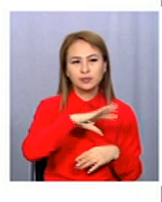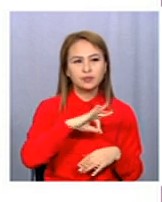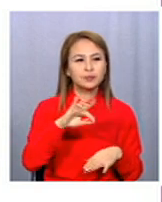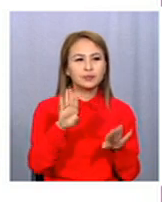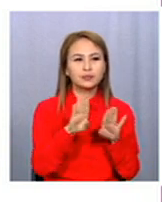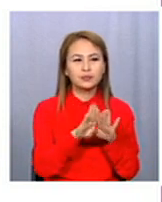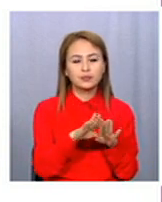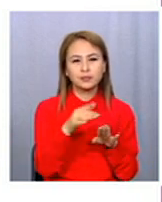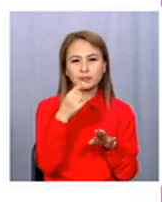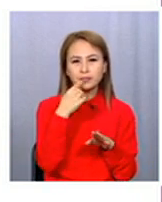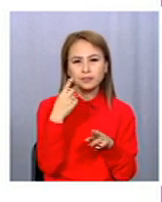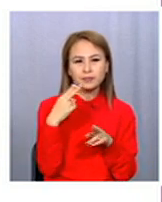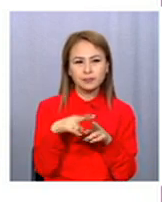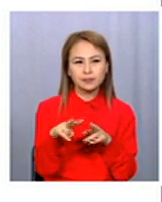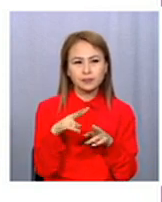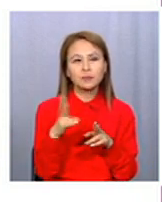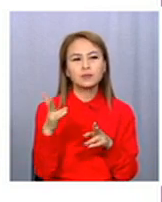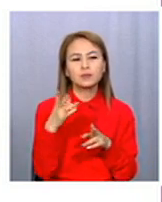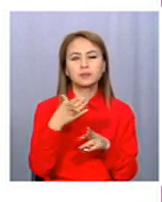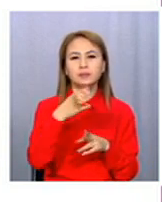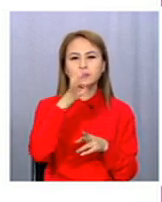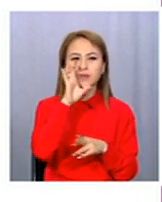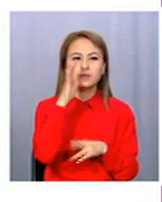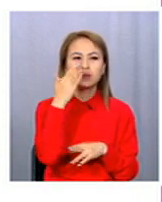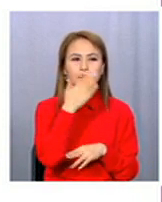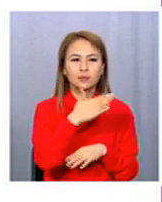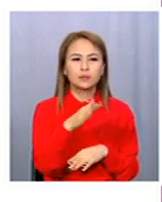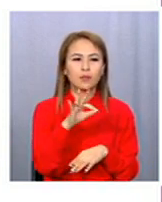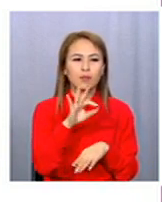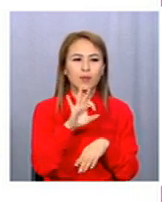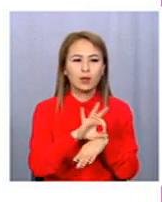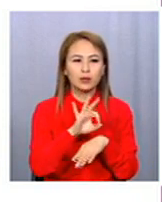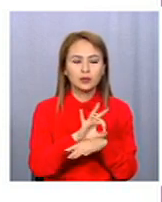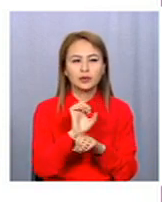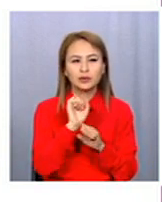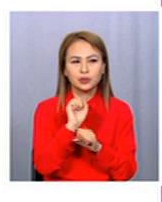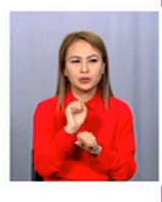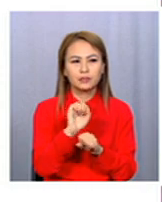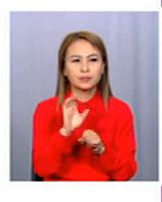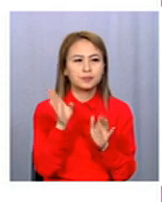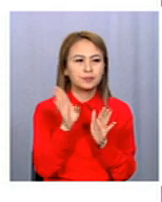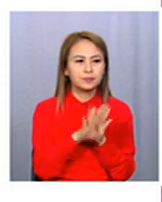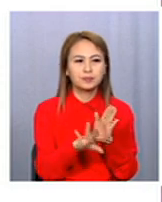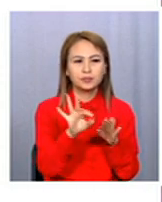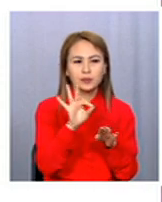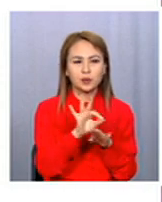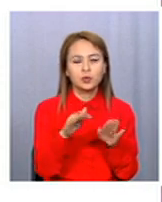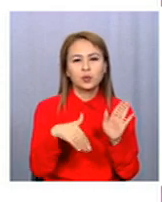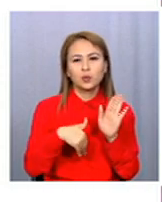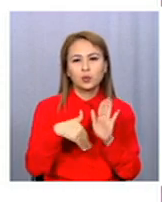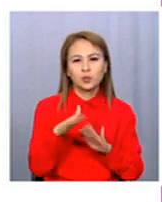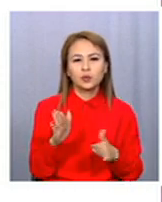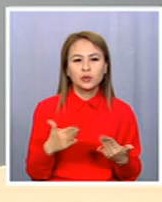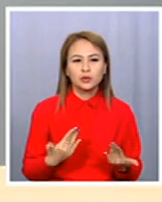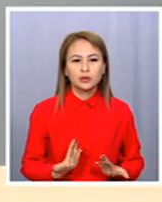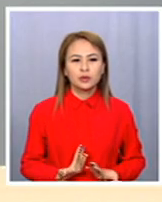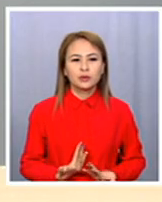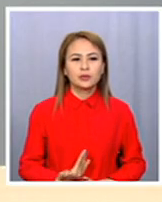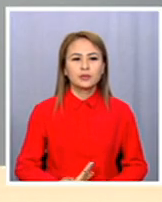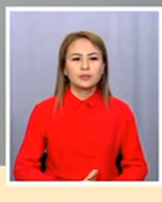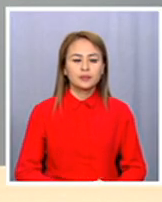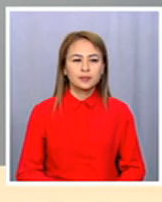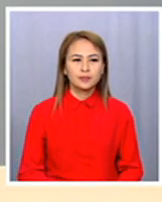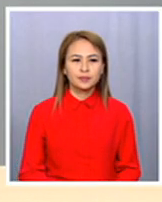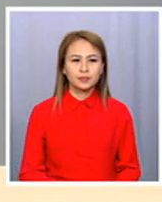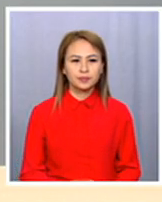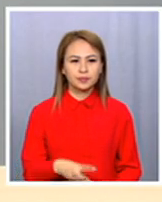хоть противный, надо пить. Он спасает от болезней, без болезней лучше жить. Сегодня